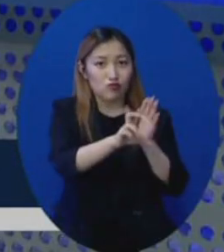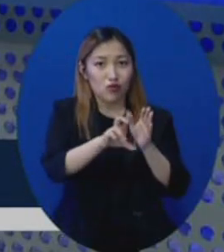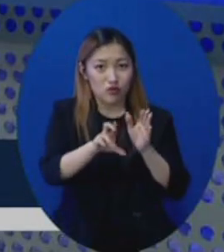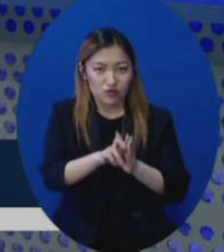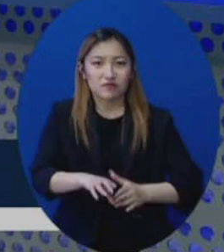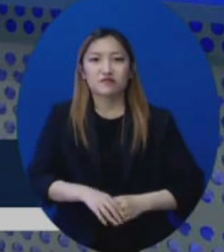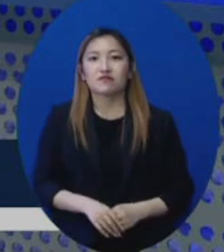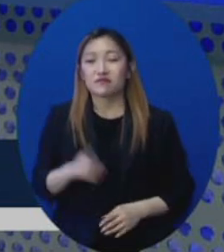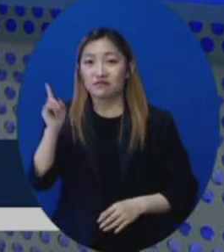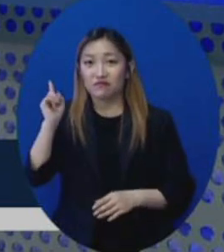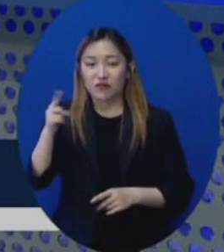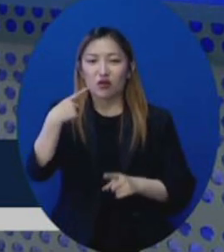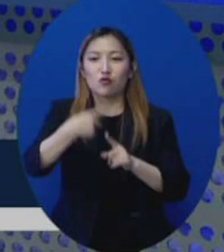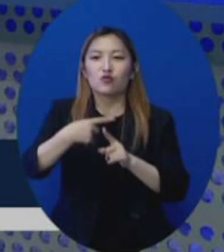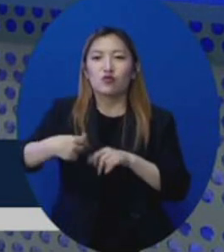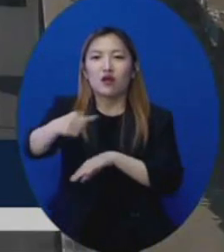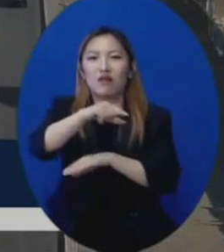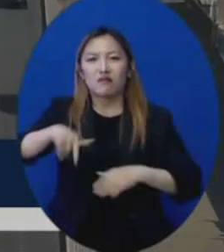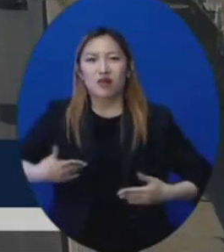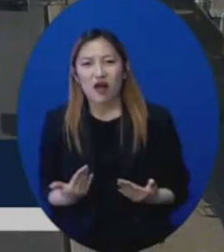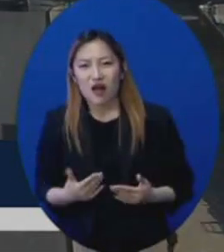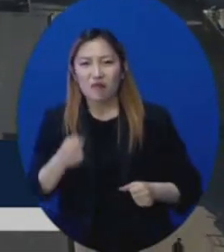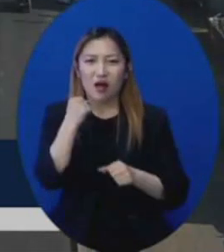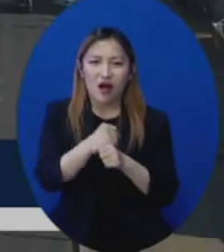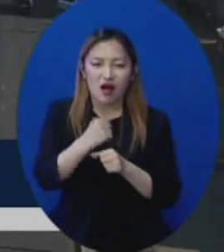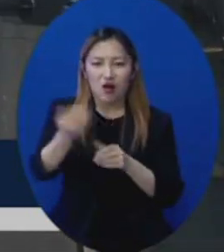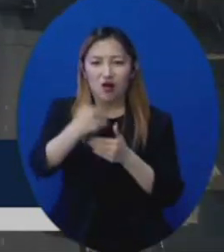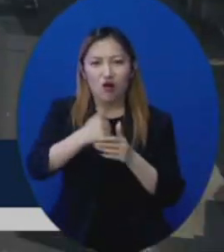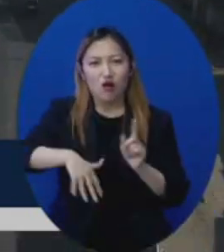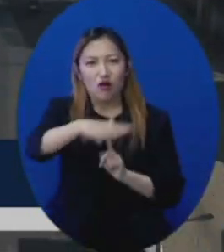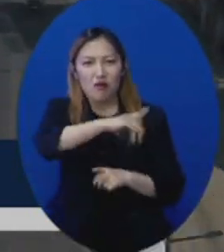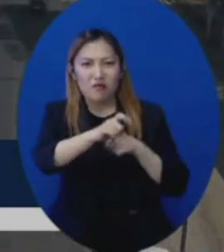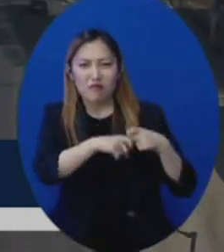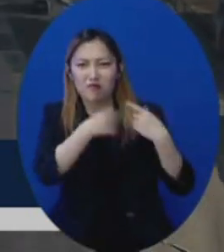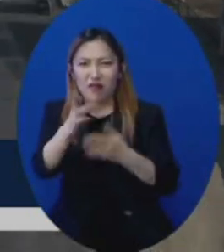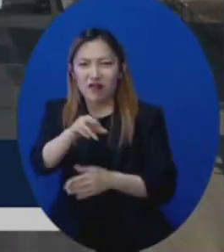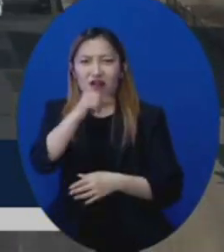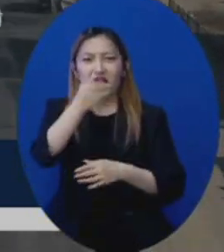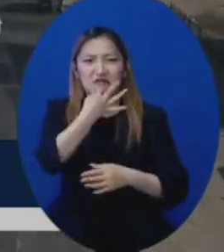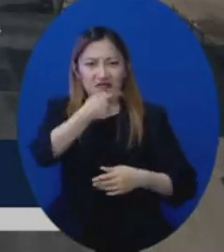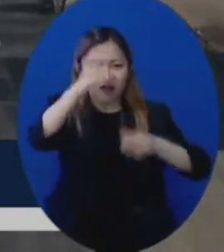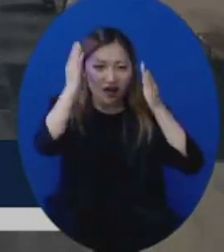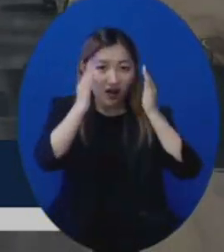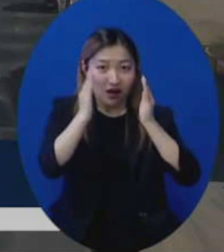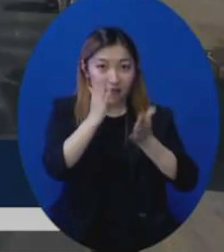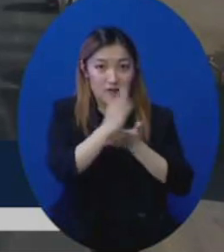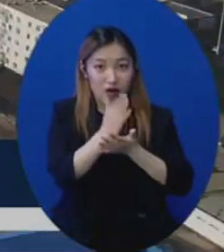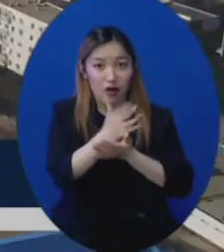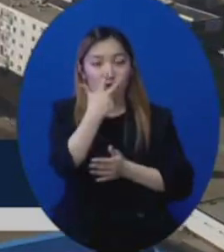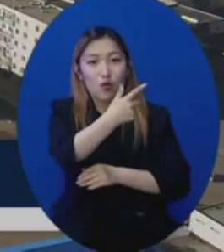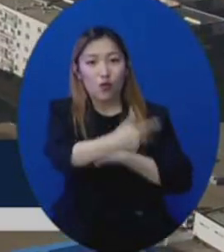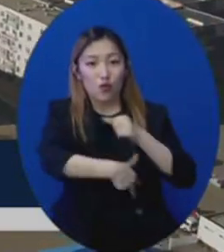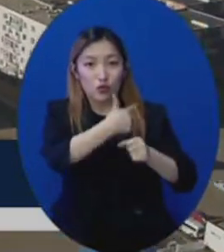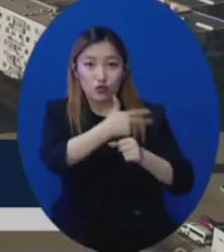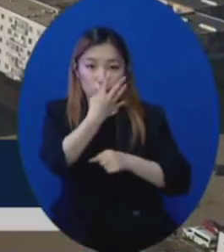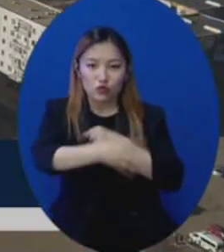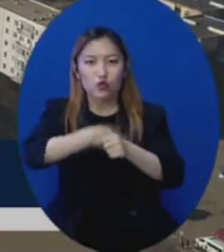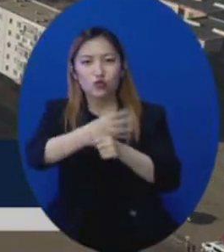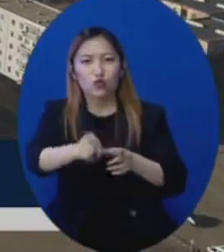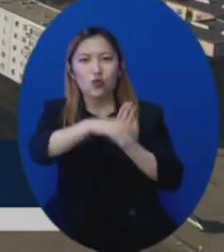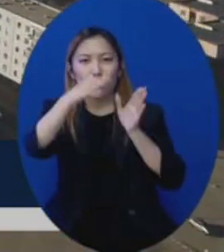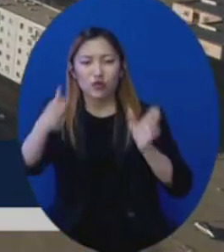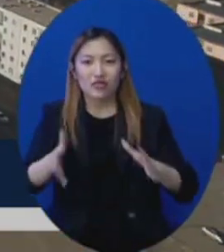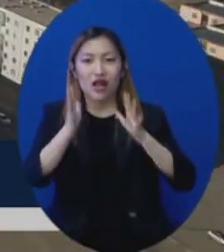гадна орон нутгийн иргэдийн ажиллаж амьдрах таатай орчныг яаж бүрдүүлэх вэ гэдэгт анхаарал хандуулж байна. Ямар ч тач ойрын 3-аас 4 жилийн хугацаанд